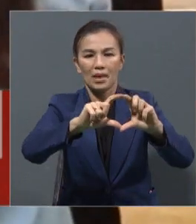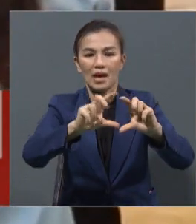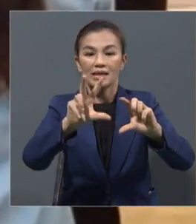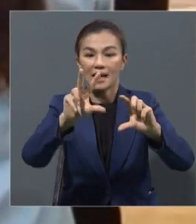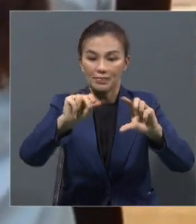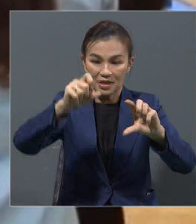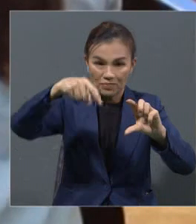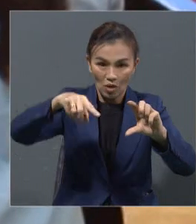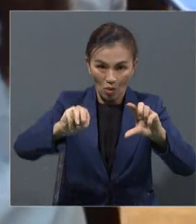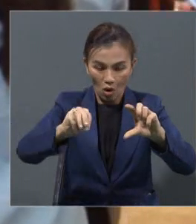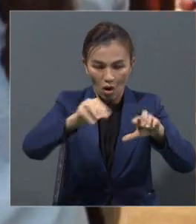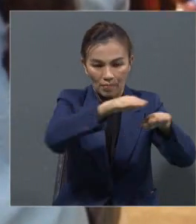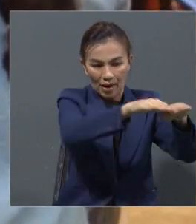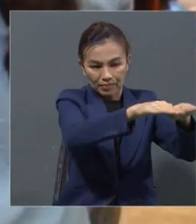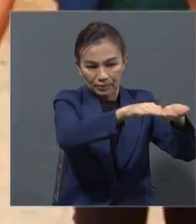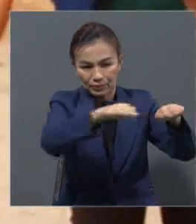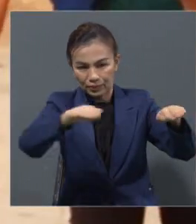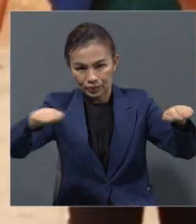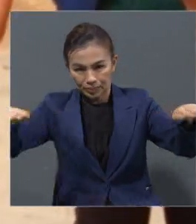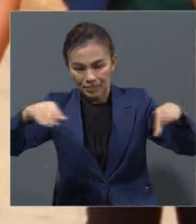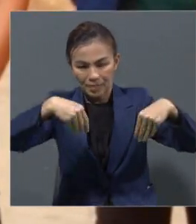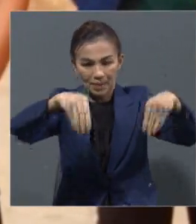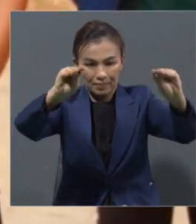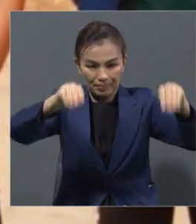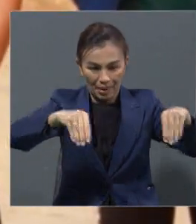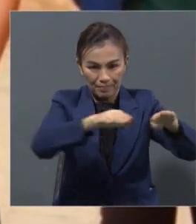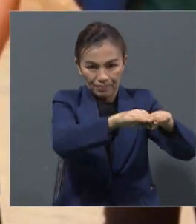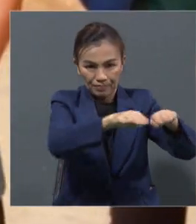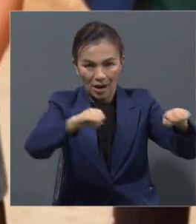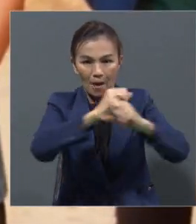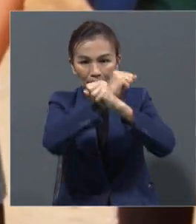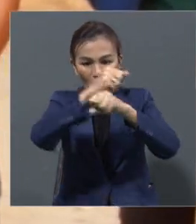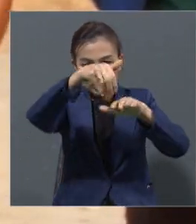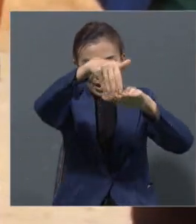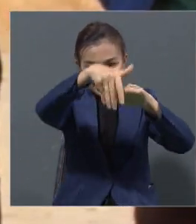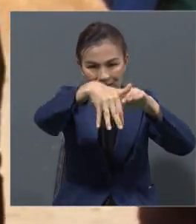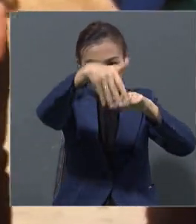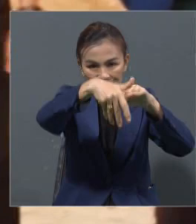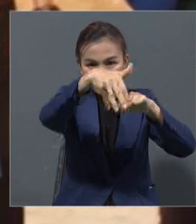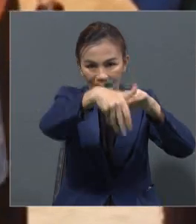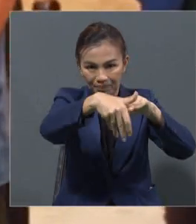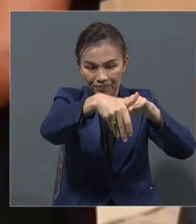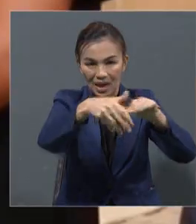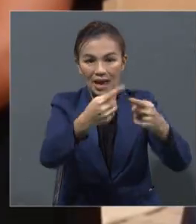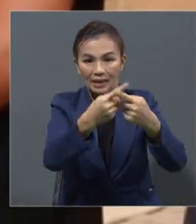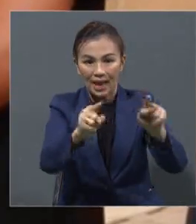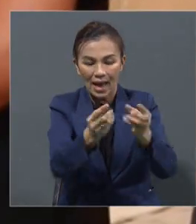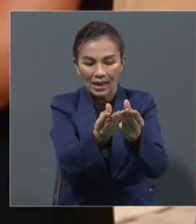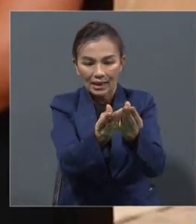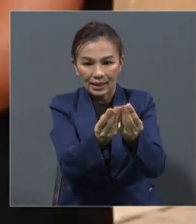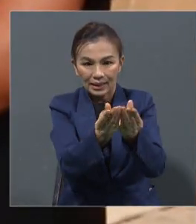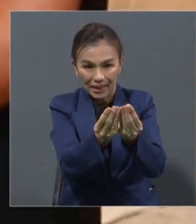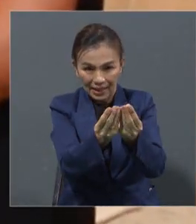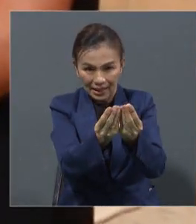แน่นเลยแล้วปูทับอีกด้วยแผ่นดินเหนียวสังเคราะห์เพื่อกันซึมปึเปื้อนแต่ประเด็นก็คือว่าเจ้าแผ่นดินเหนียวสังเคราะห์อันเนี้ยยัง